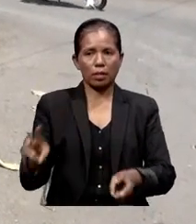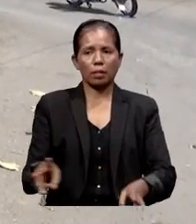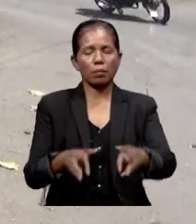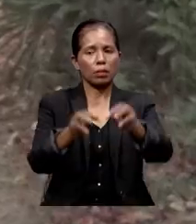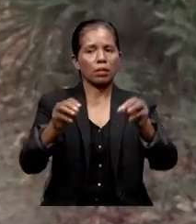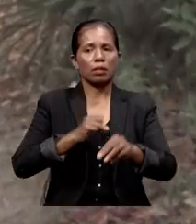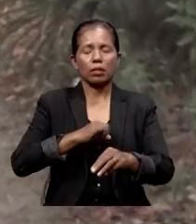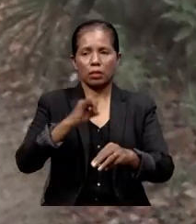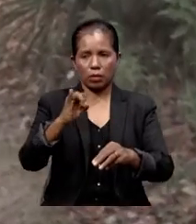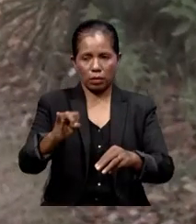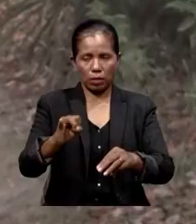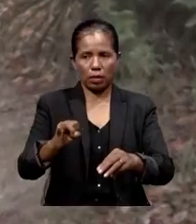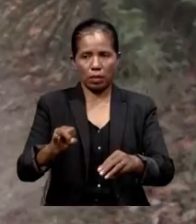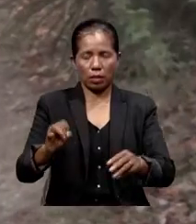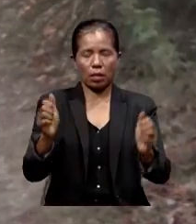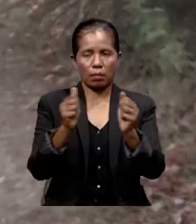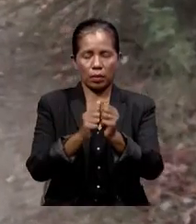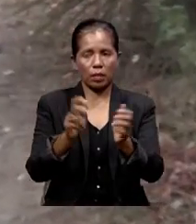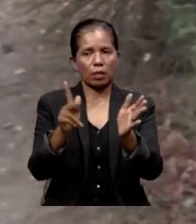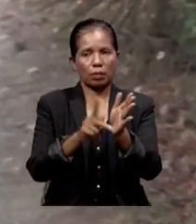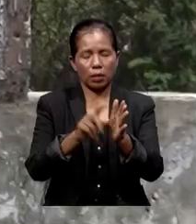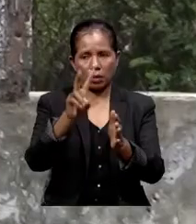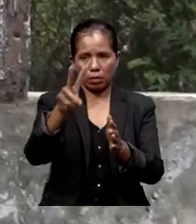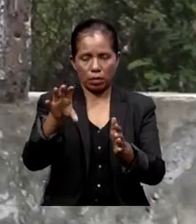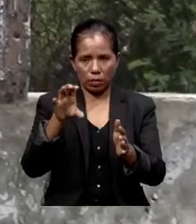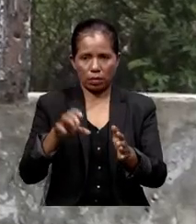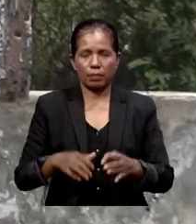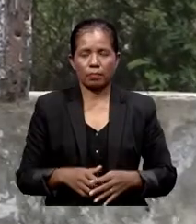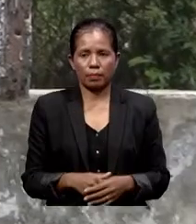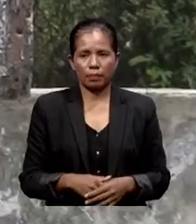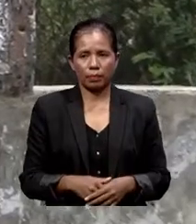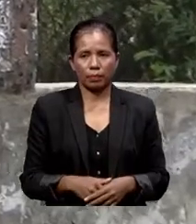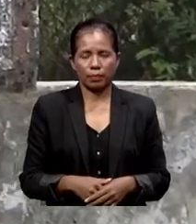5, nebe se hadia hamotu quilômetro Atus Ruaresin. Abraão Amral, GMN.